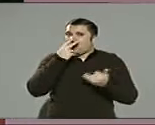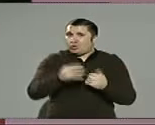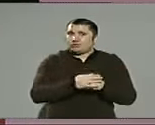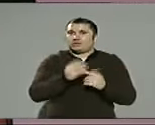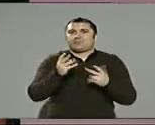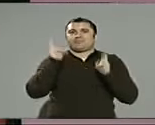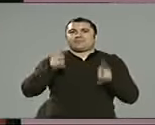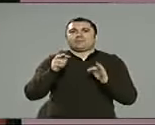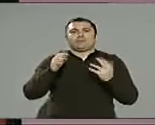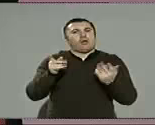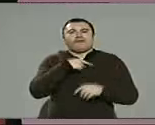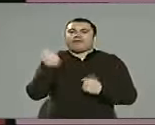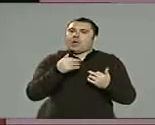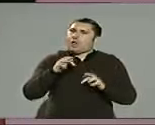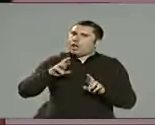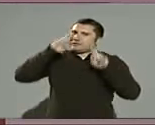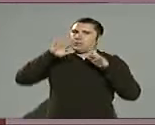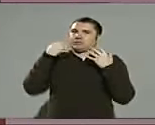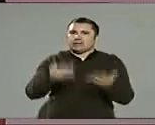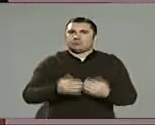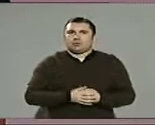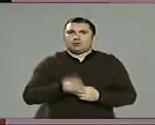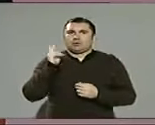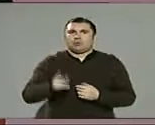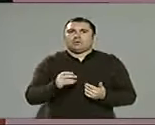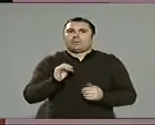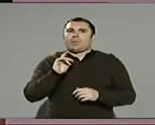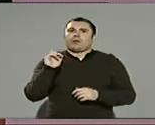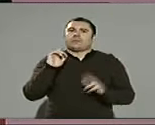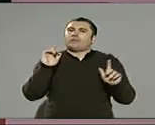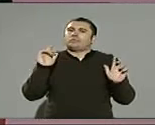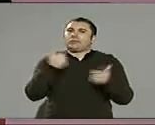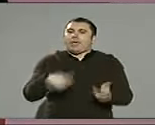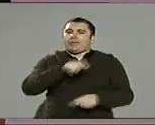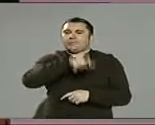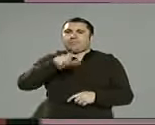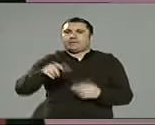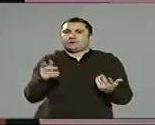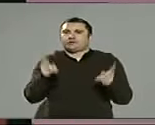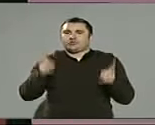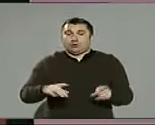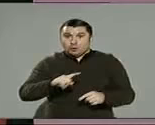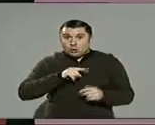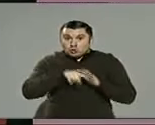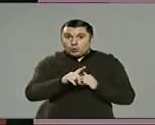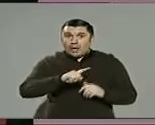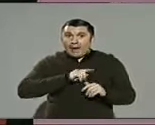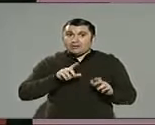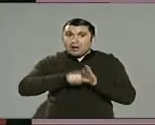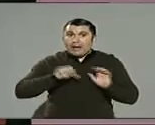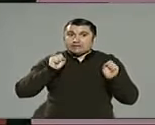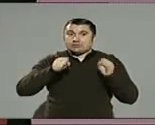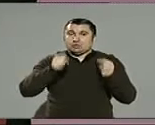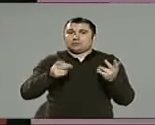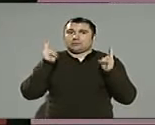doch auch, kein Mensch wird nur durch eigene Leistung reich und wohlhabend. Jeder braucht doch Arbeitnehmerinnen